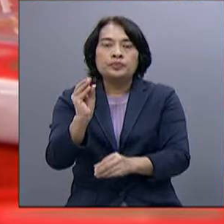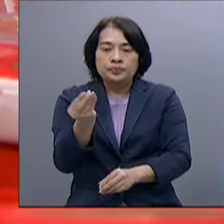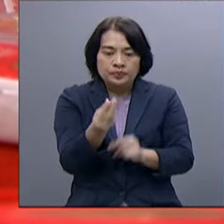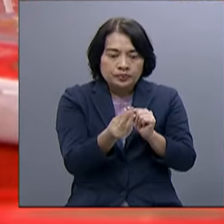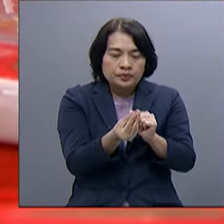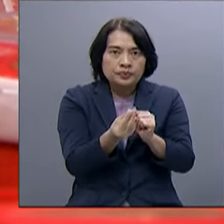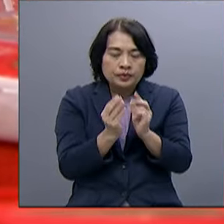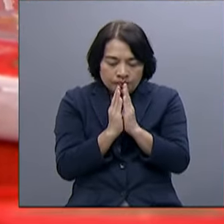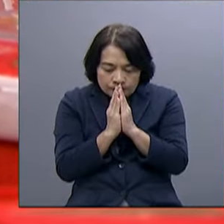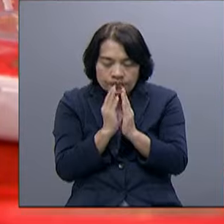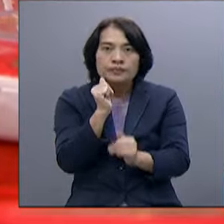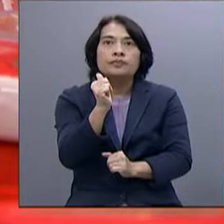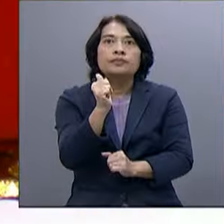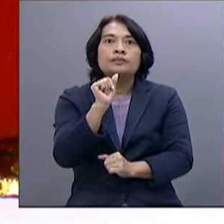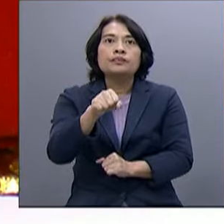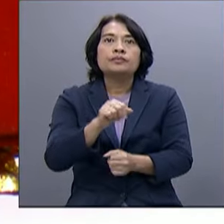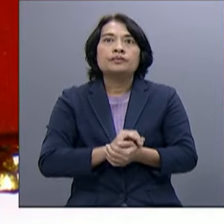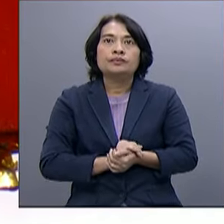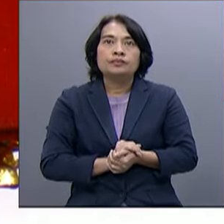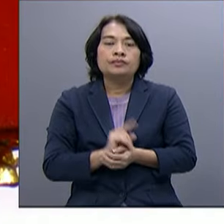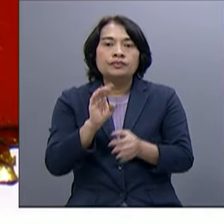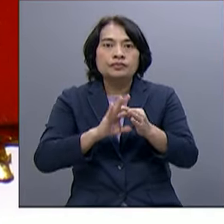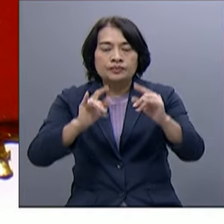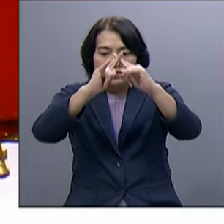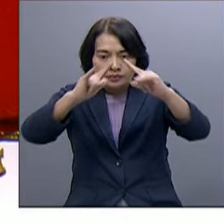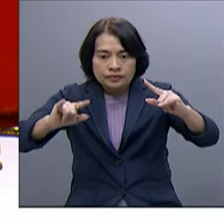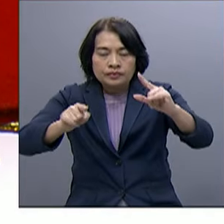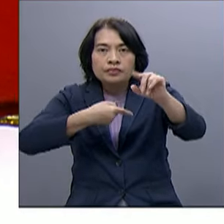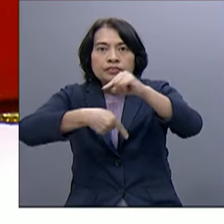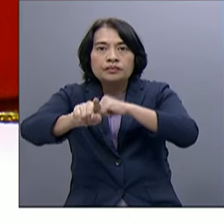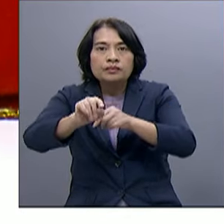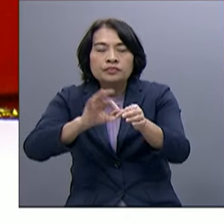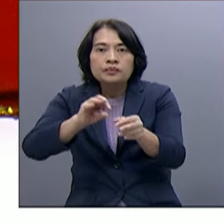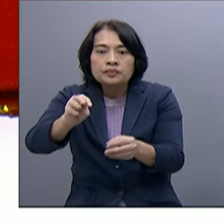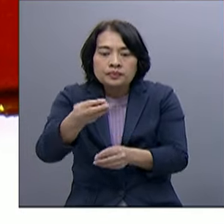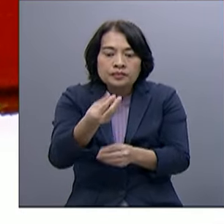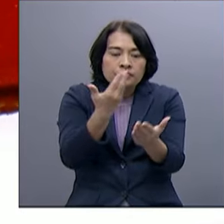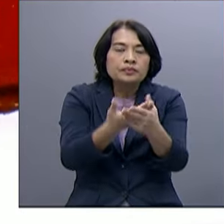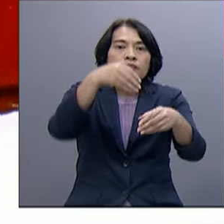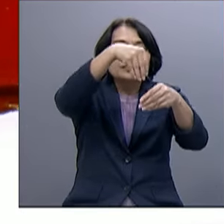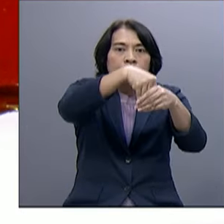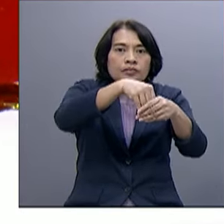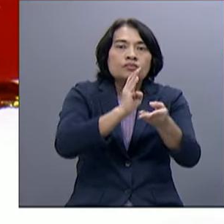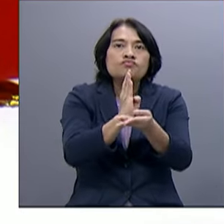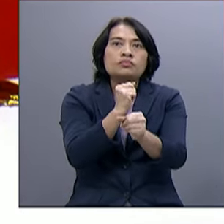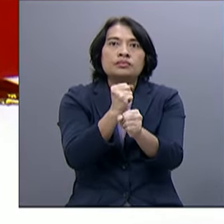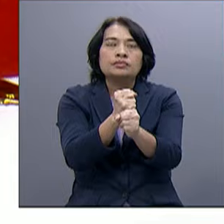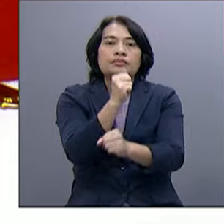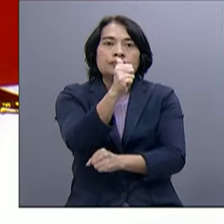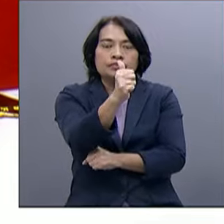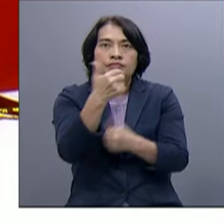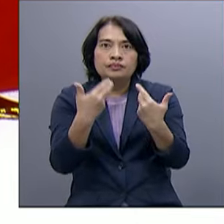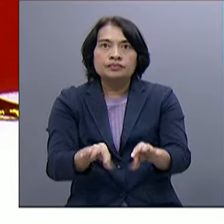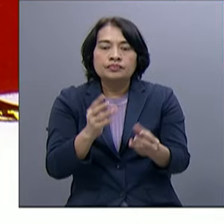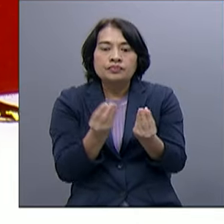ชากันแล้ว ครับก็เราจะตั้งเต็นท์อำนวยการไว้นะครับท่านก็สามารถเดินไปหยิบแล้วก็เอาเงินใส่ตู้ทำบุญ นะ ครับแล้วเสร็จเราก็จะถวายวัดพุทธ